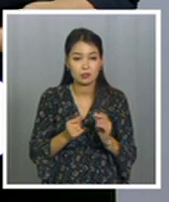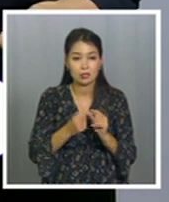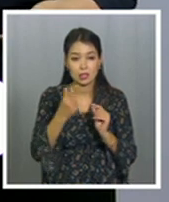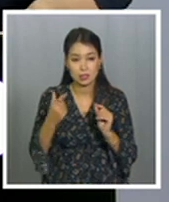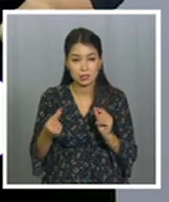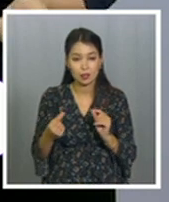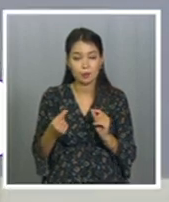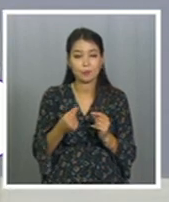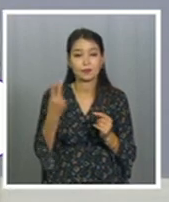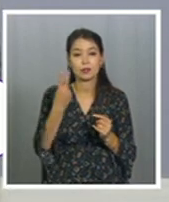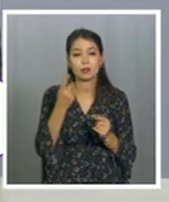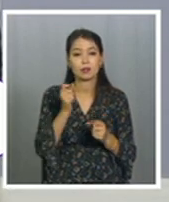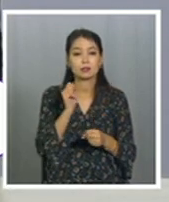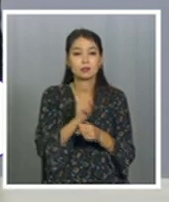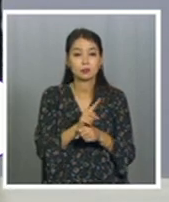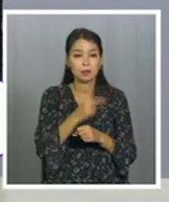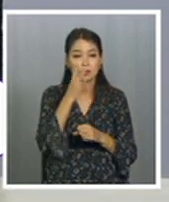Екінші тапсырмаға назар аударыңыздар.